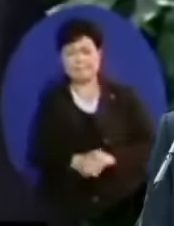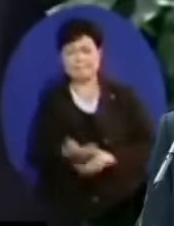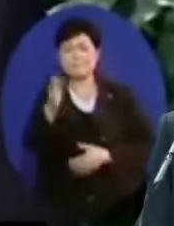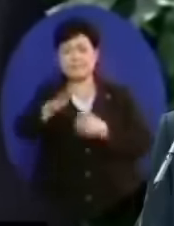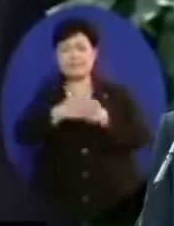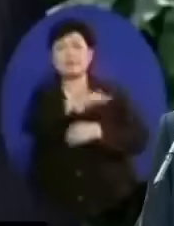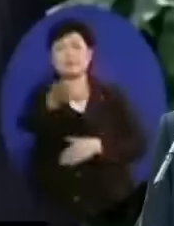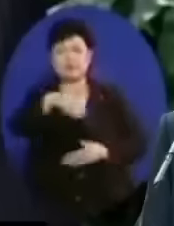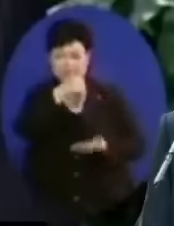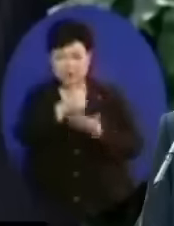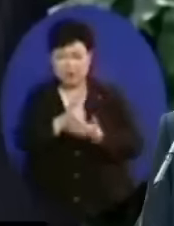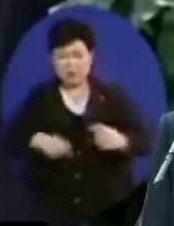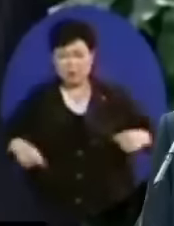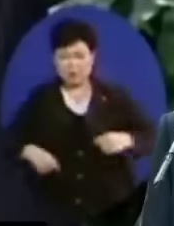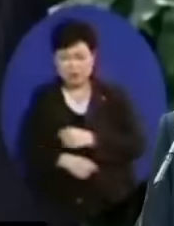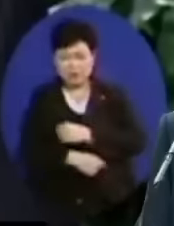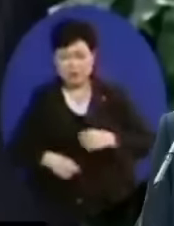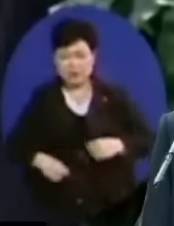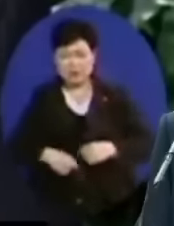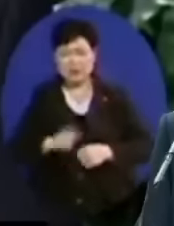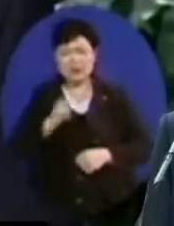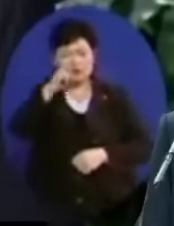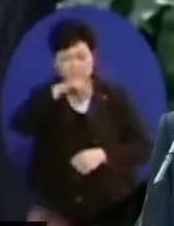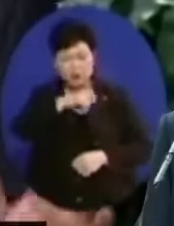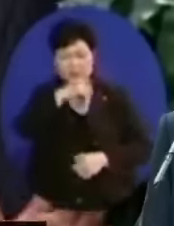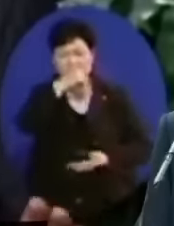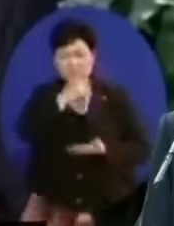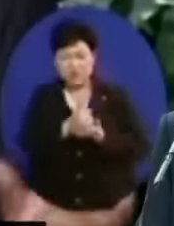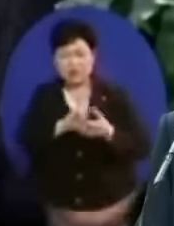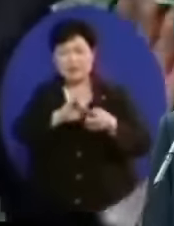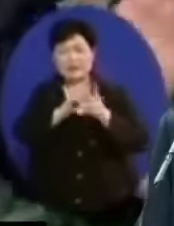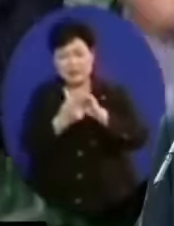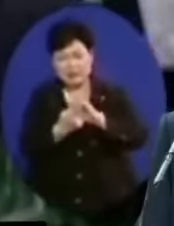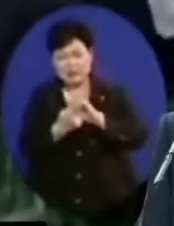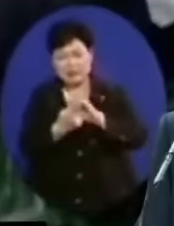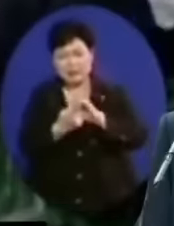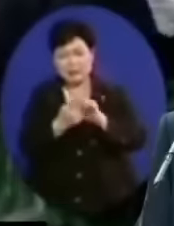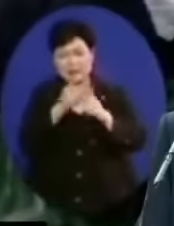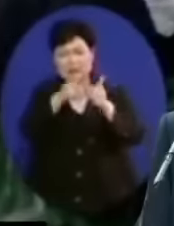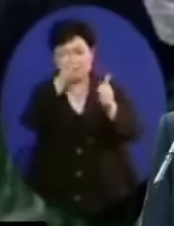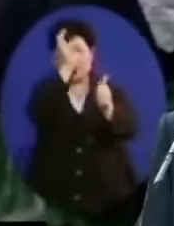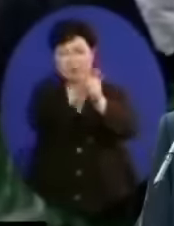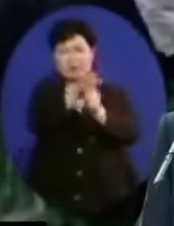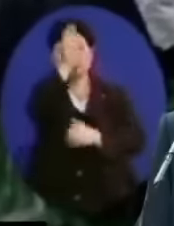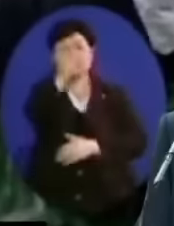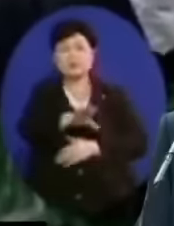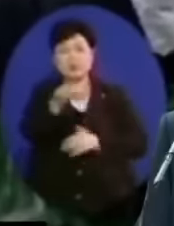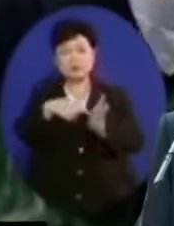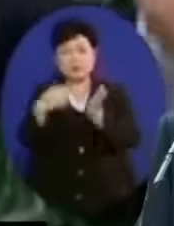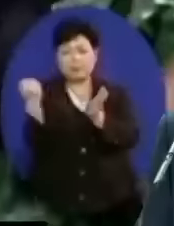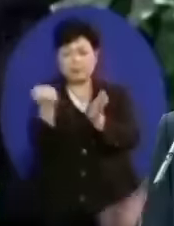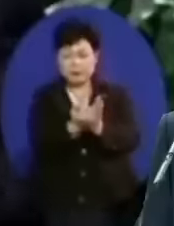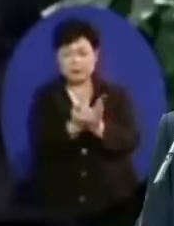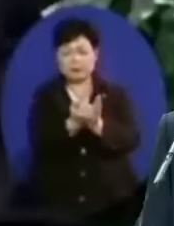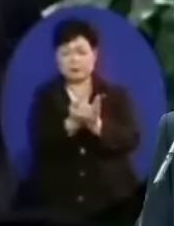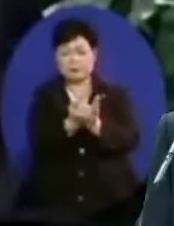그러므로 우리의 죄와 불의, 추악과 재주, 절망과 죽음을 대신 짊어지시고 십자가에 못 박여서